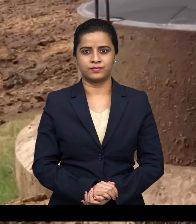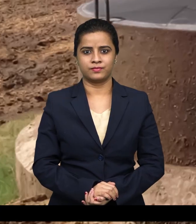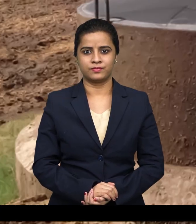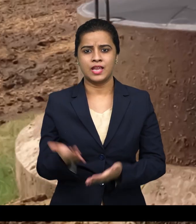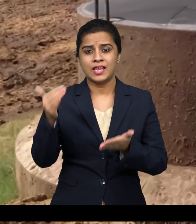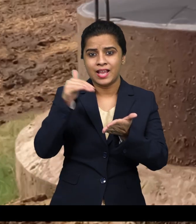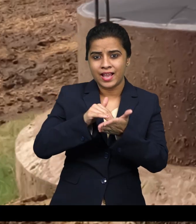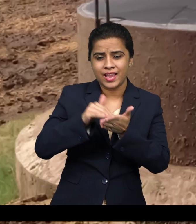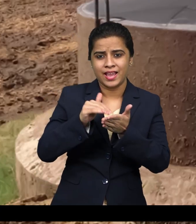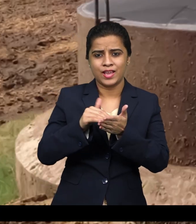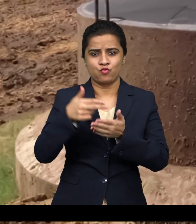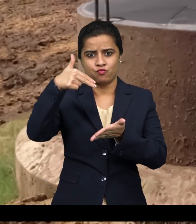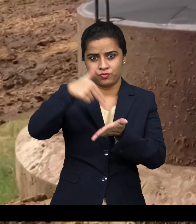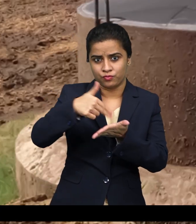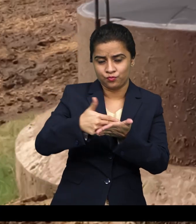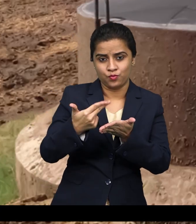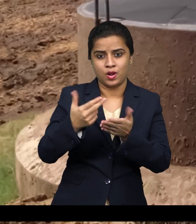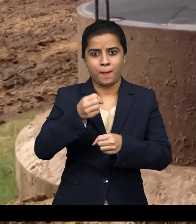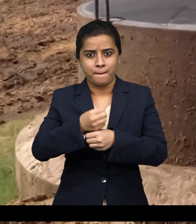जैव गैस।